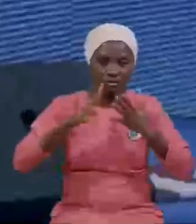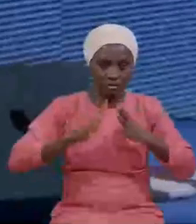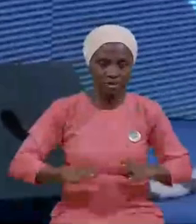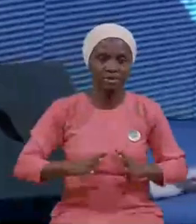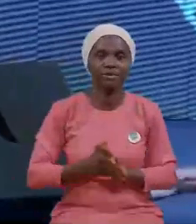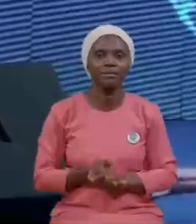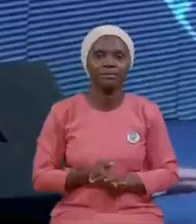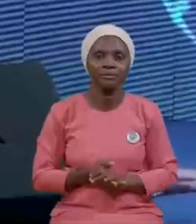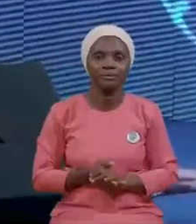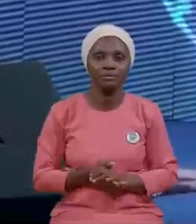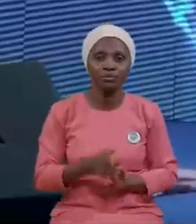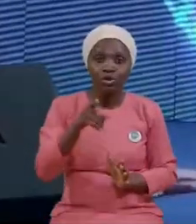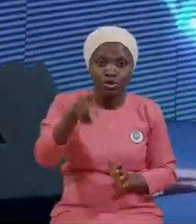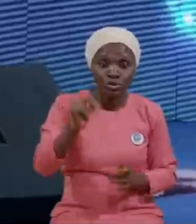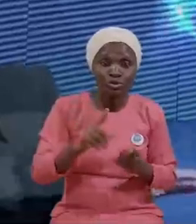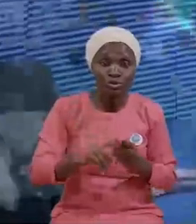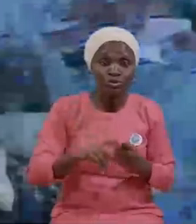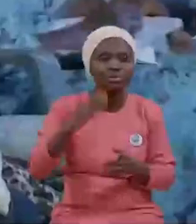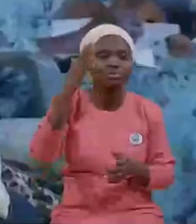Tu dois le reconnaître dans ta vie.